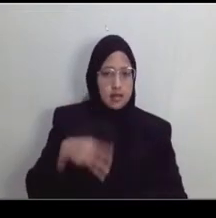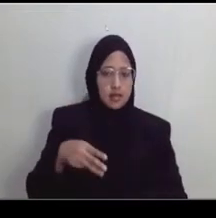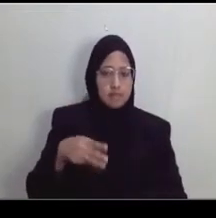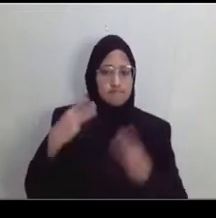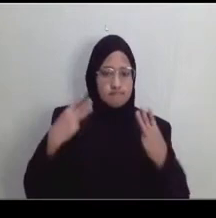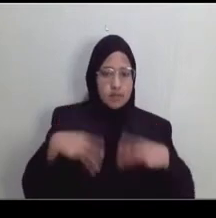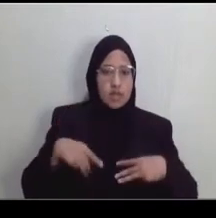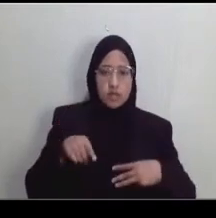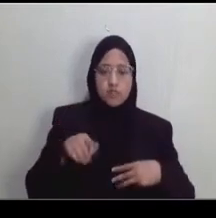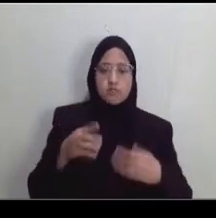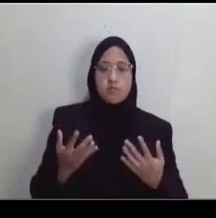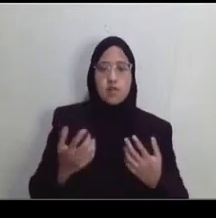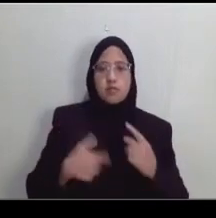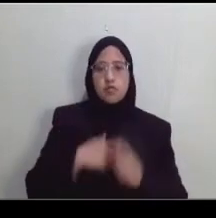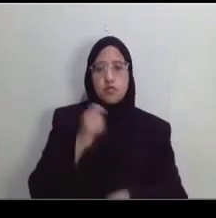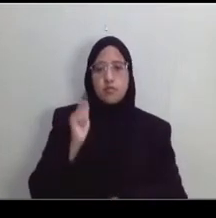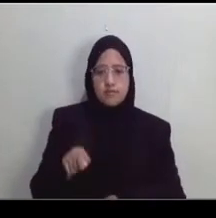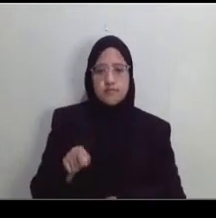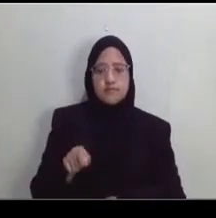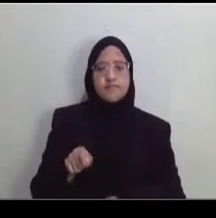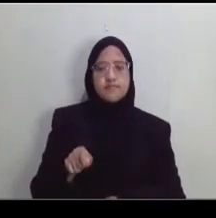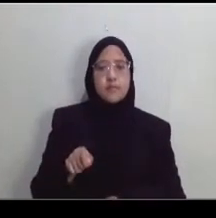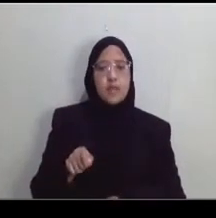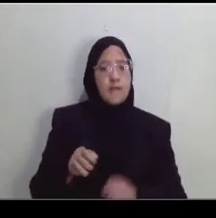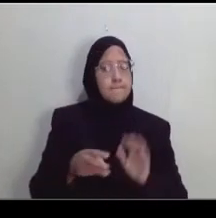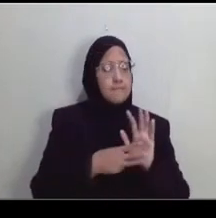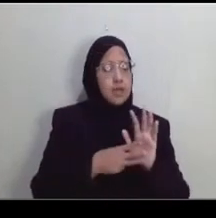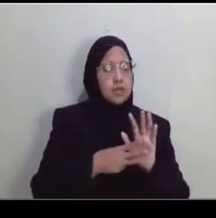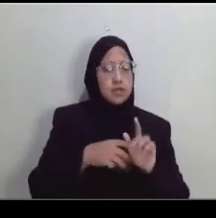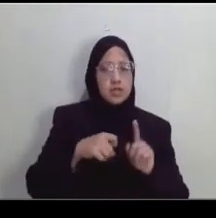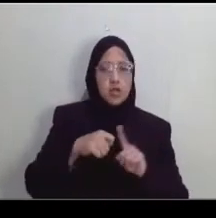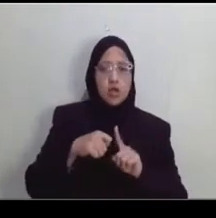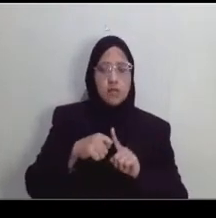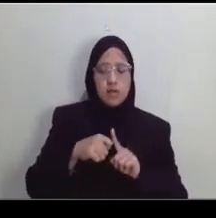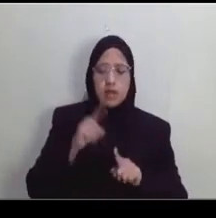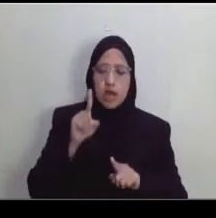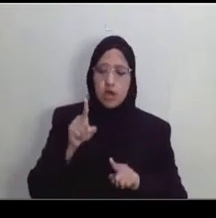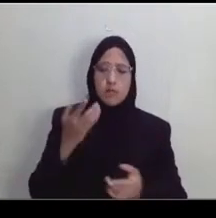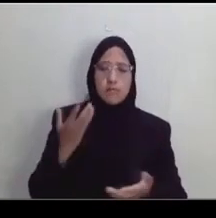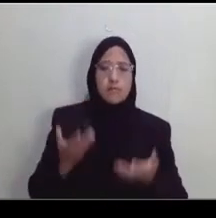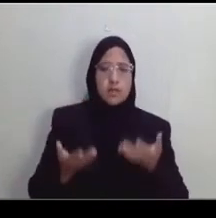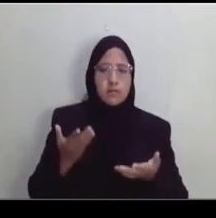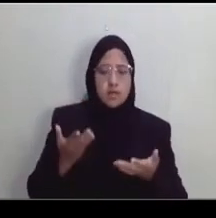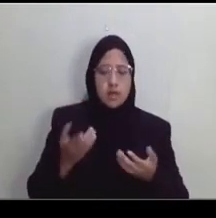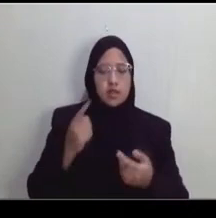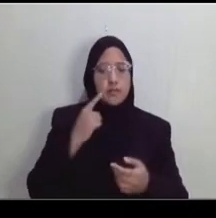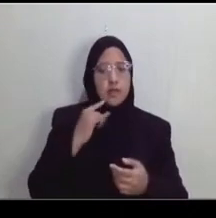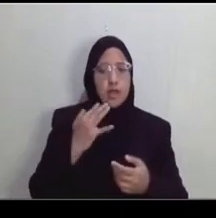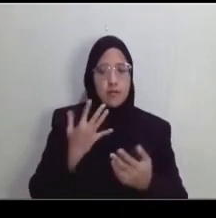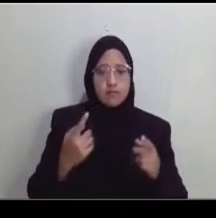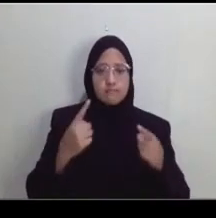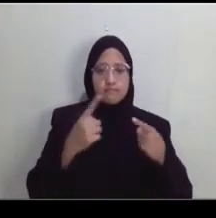perilaku Hakim konstitusiut majelis kehormatan mempertimbangkan sebagai berikut